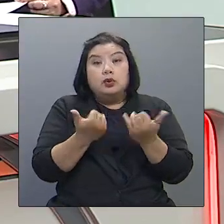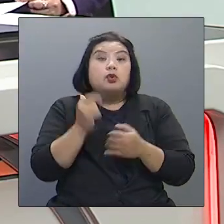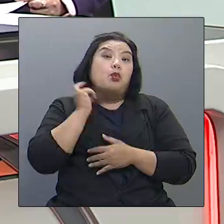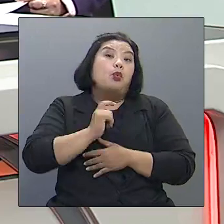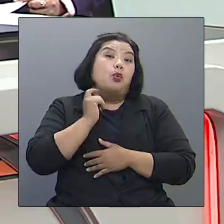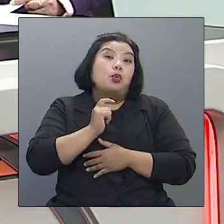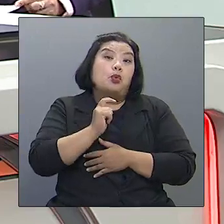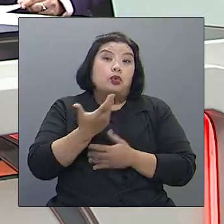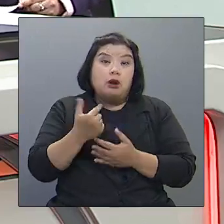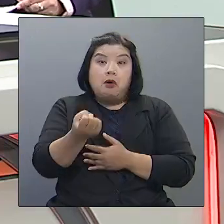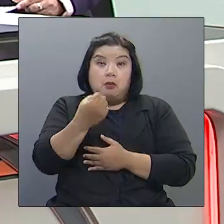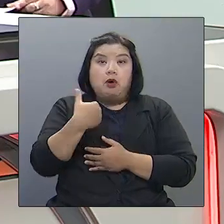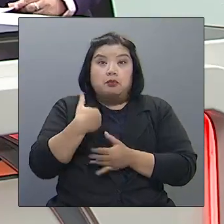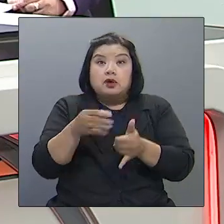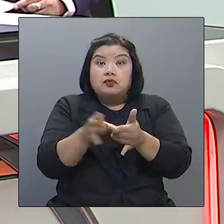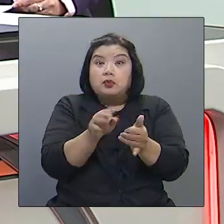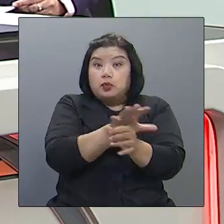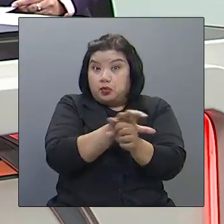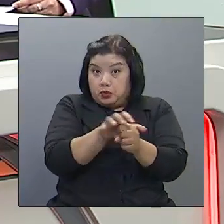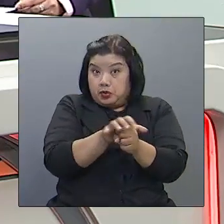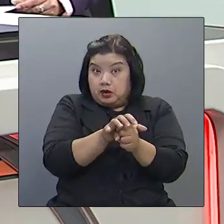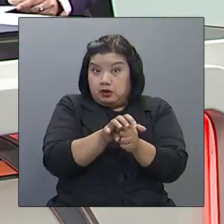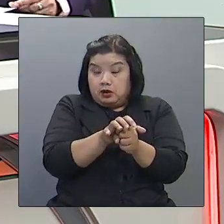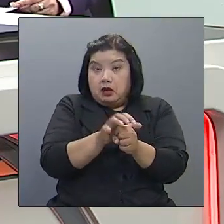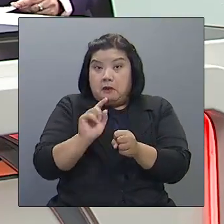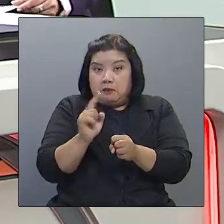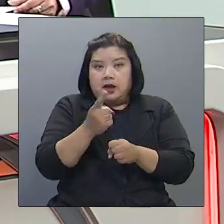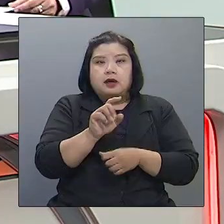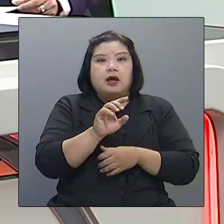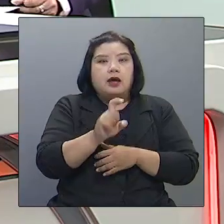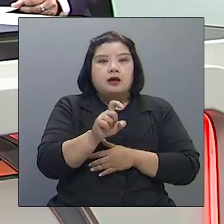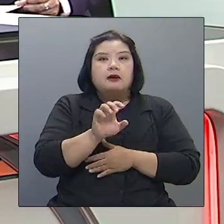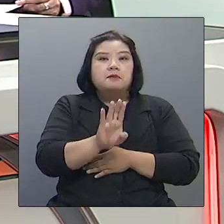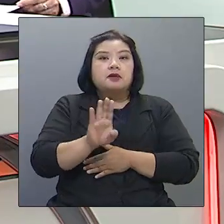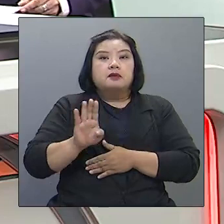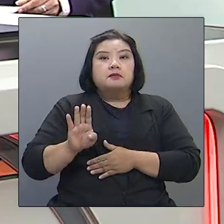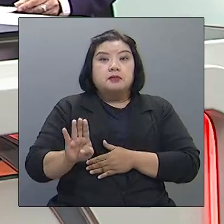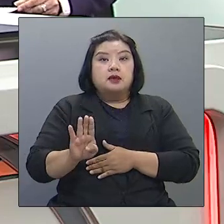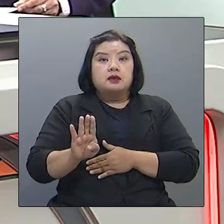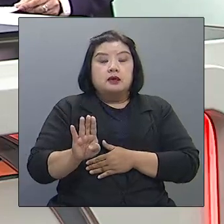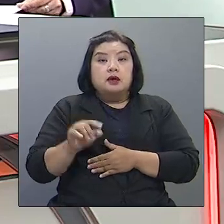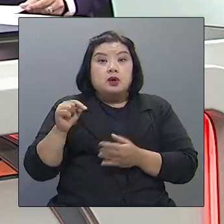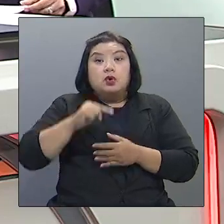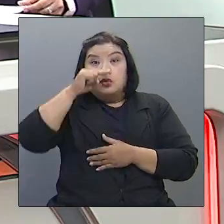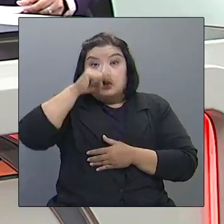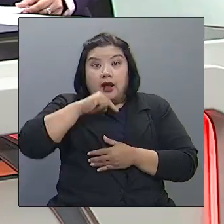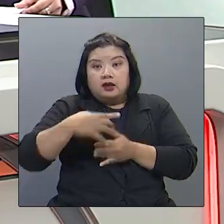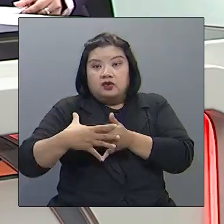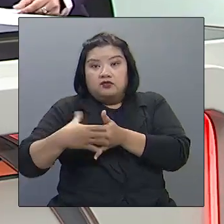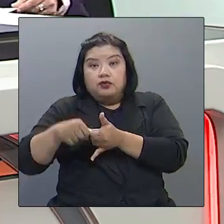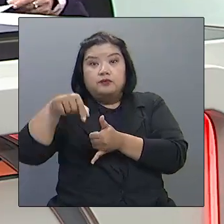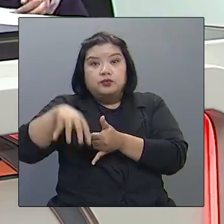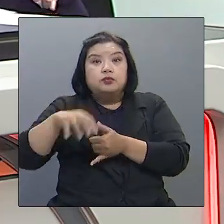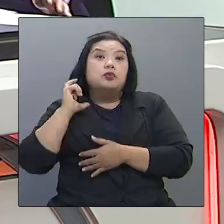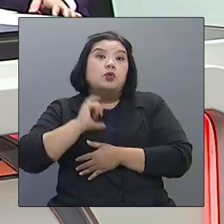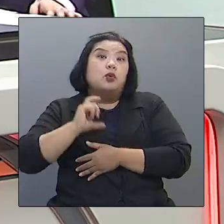พบผู้ติดเชื้อโควิดโอมิครอนสายพันธุ์ย่อย XBB ที่เดินทางจากไทยเข้าไปที่ฮ่องกงเมื่อช่วงสุดสัป